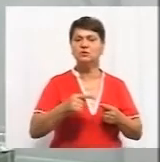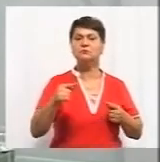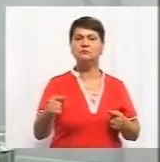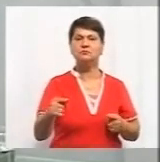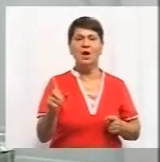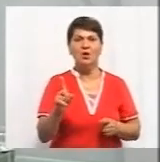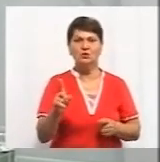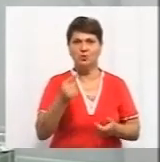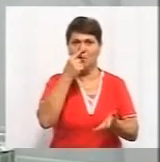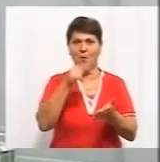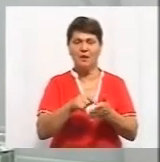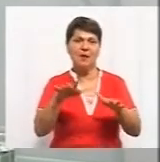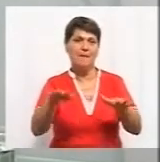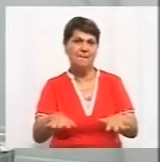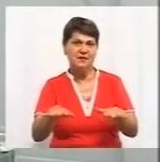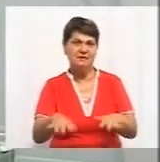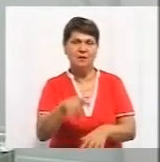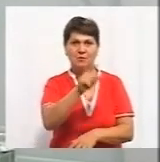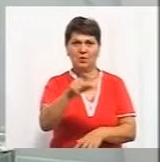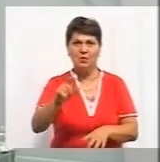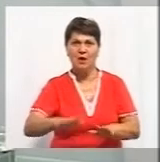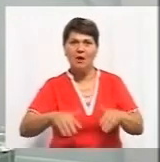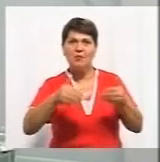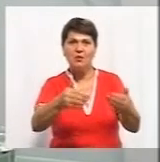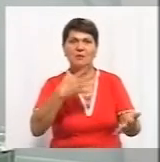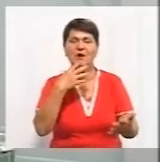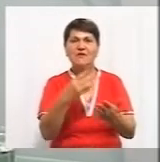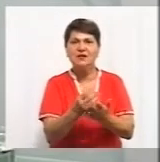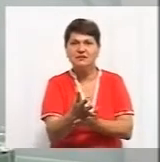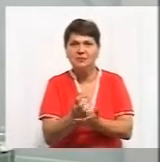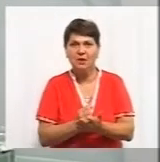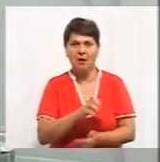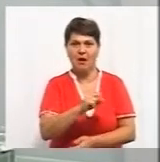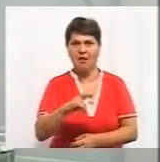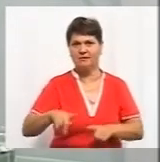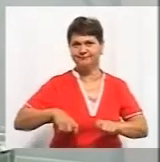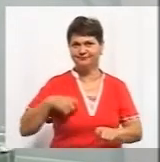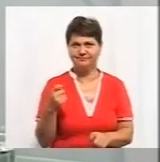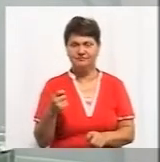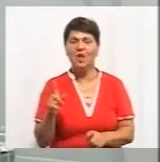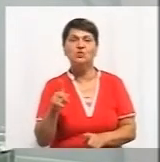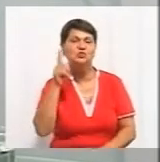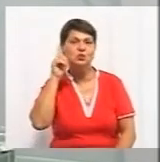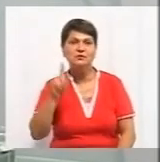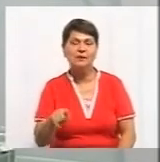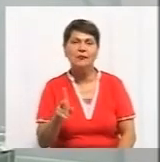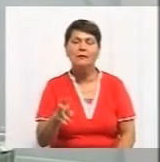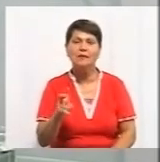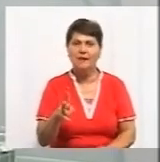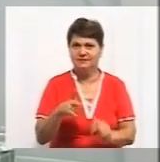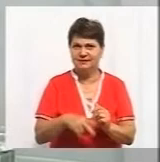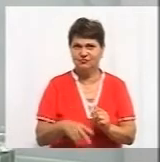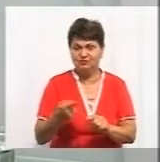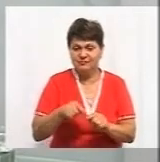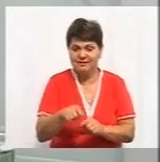Аби дістатись до місця призначення, пасажири навіть пропонували йому власні запасні, але марно. Що вам відомо, як закінчилася ця